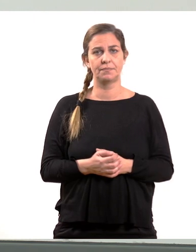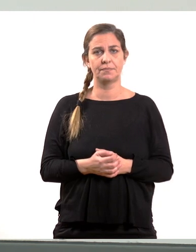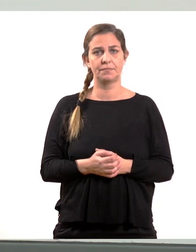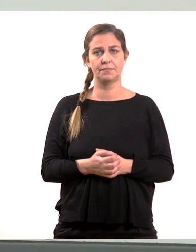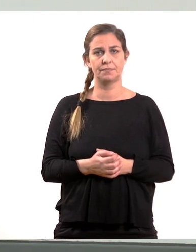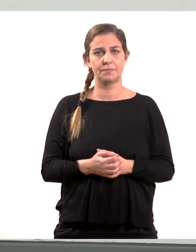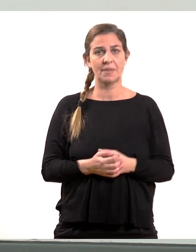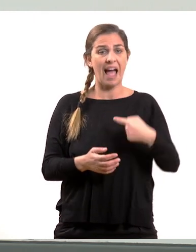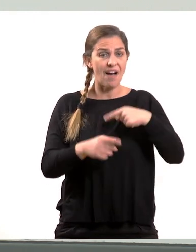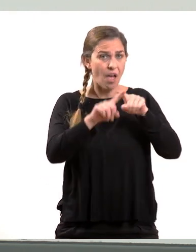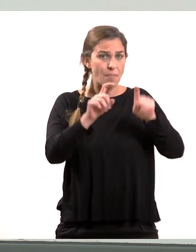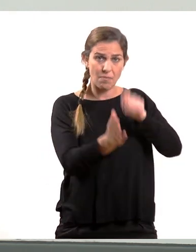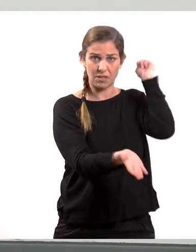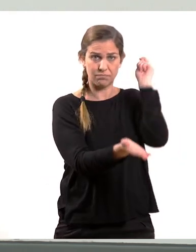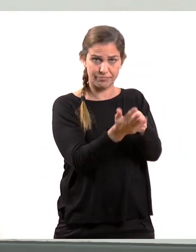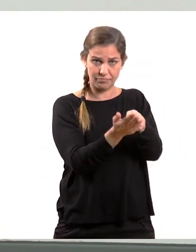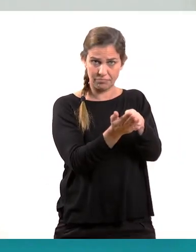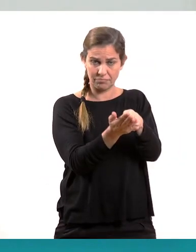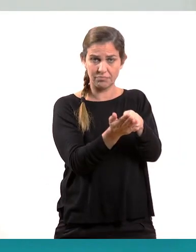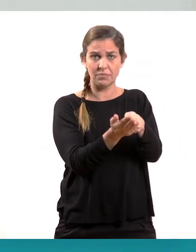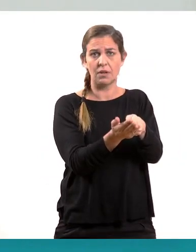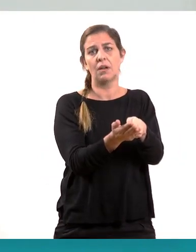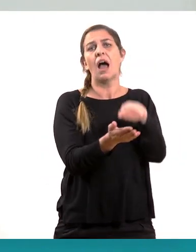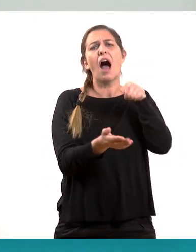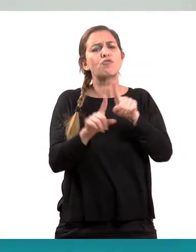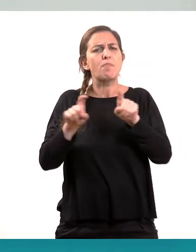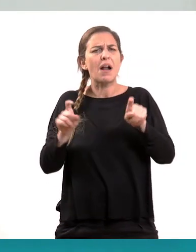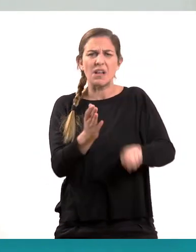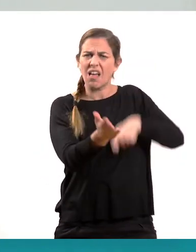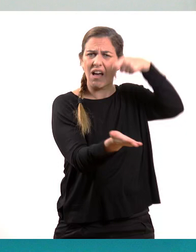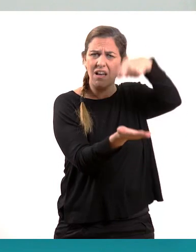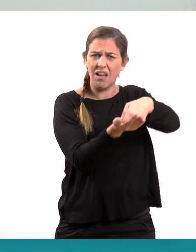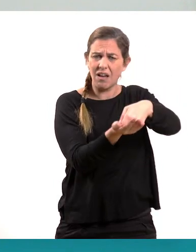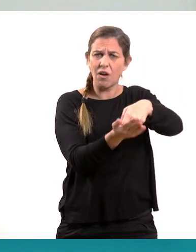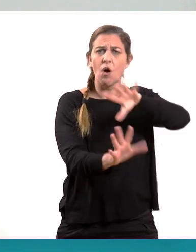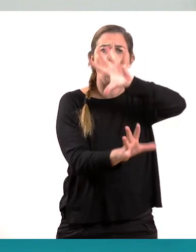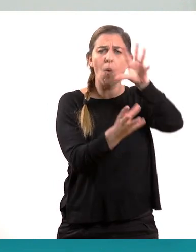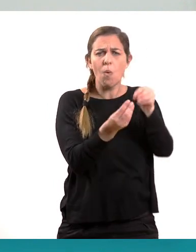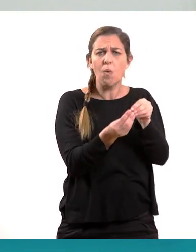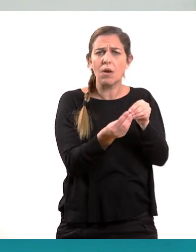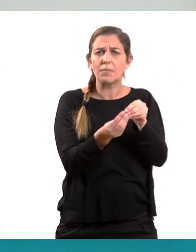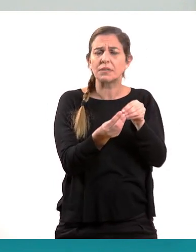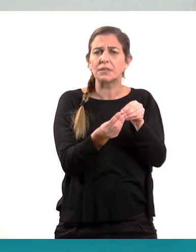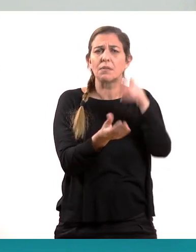Και πλήρωσε. Αγόρασε εμπόρευμα δηλαδή. Αυτό σημαίνει έκανε προμήθειες. Και πλήρωσε.